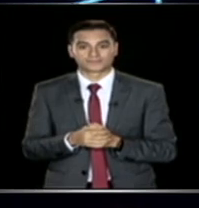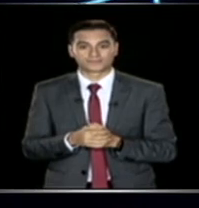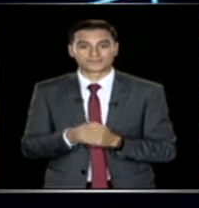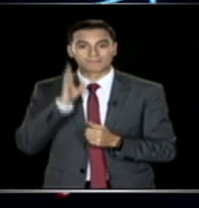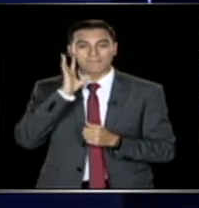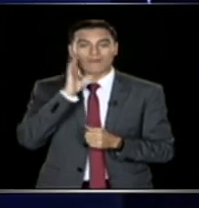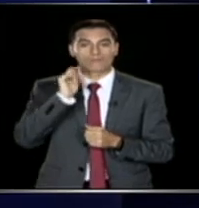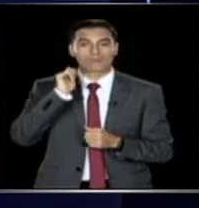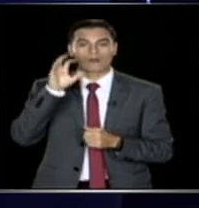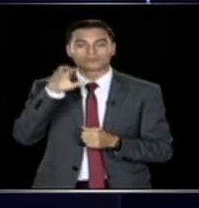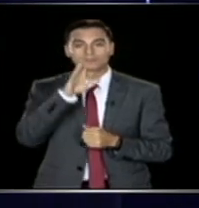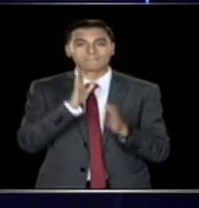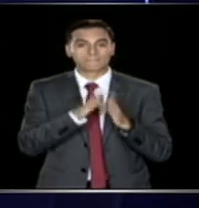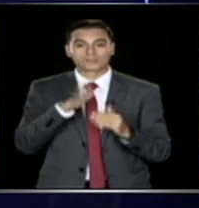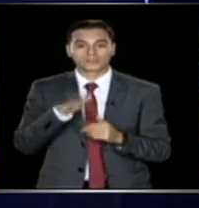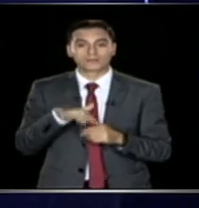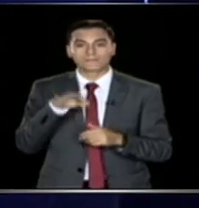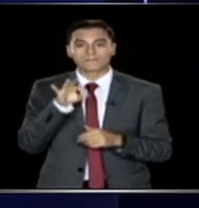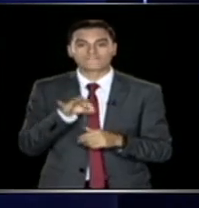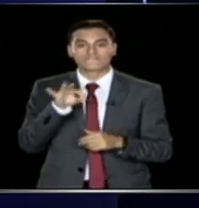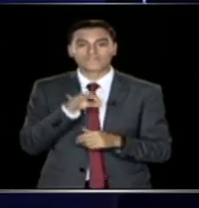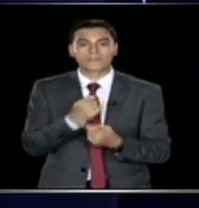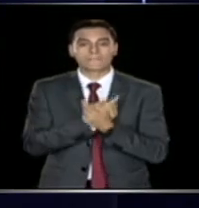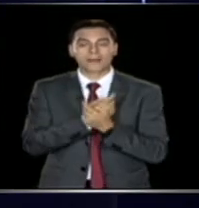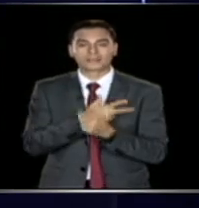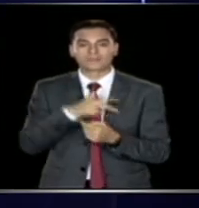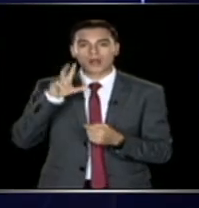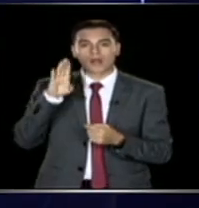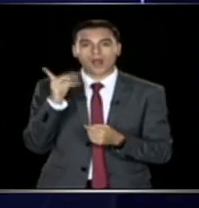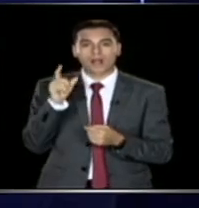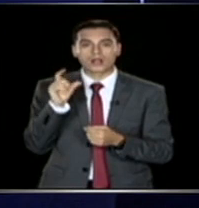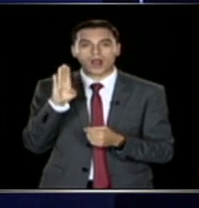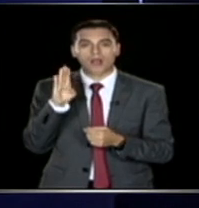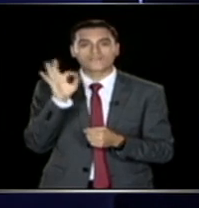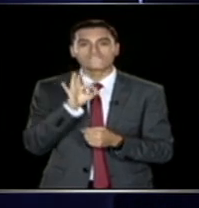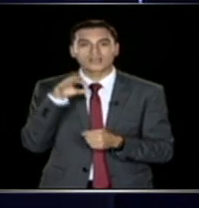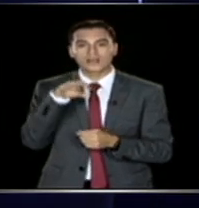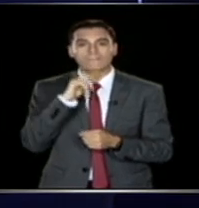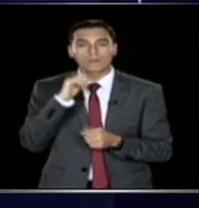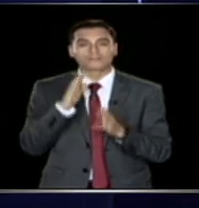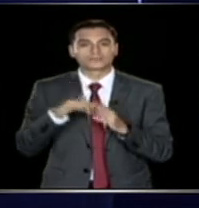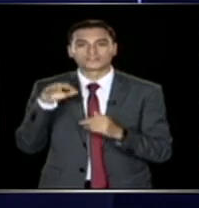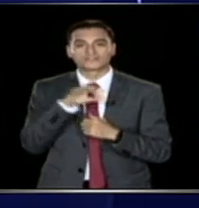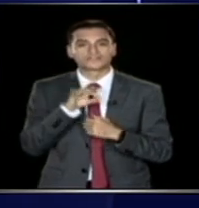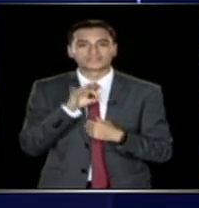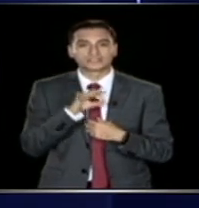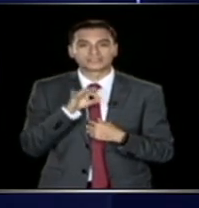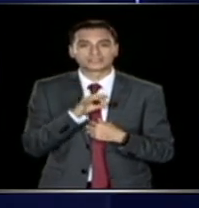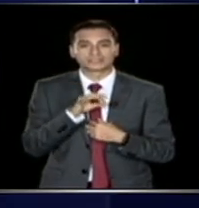في أي محافظة مصرية يوجد معبد الكرنك؟